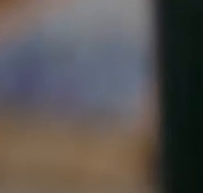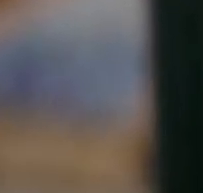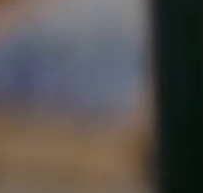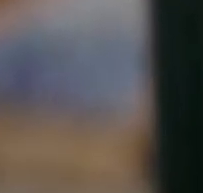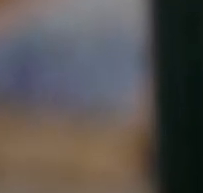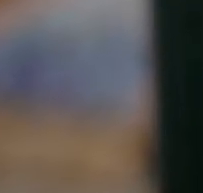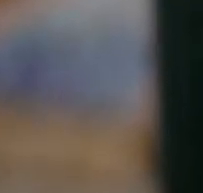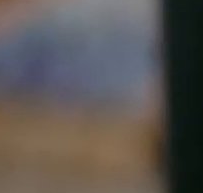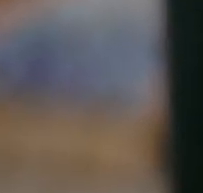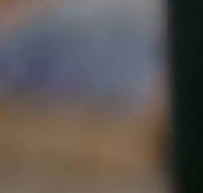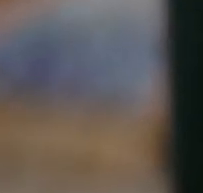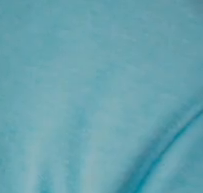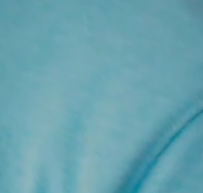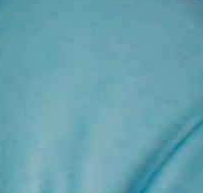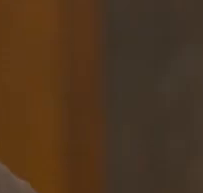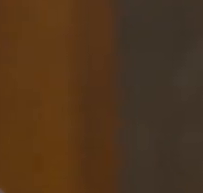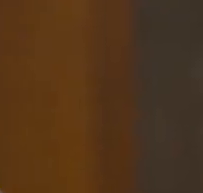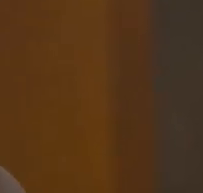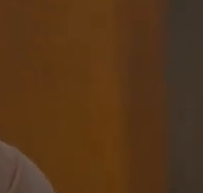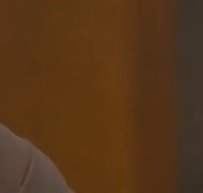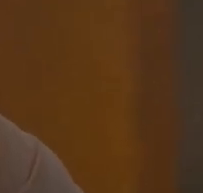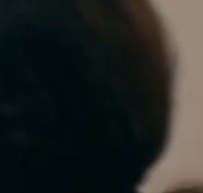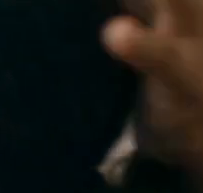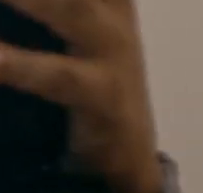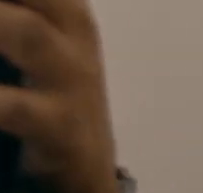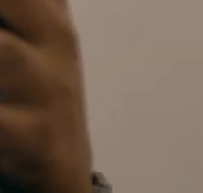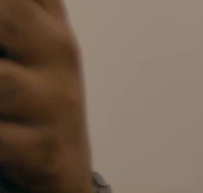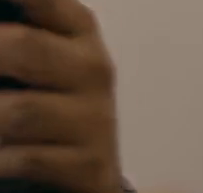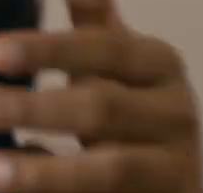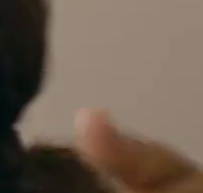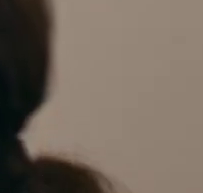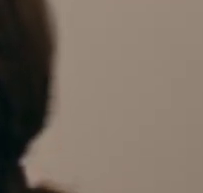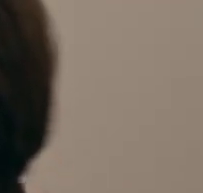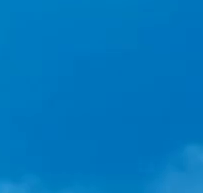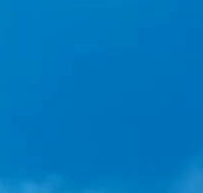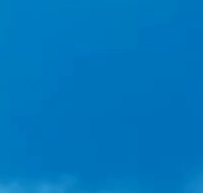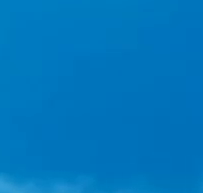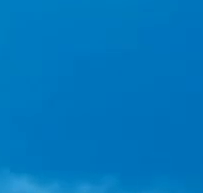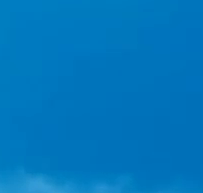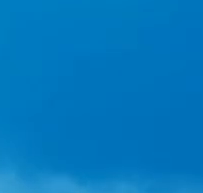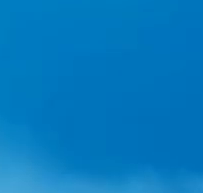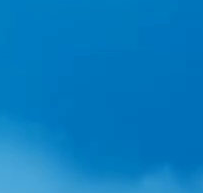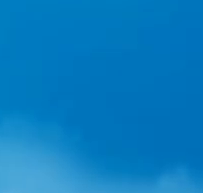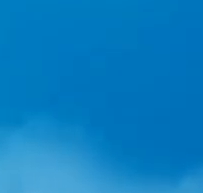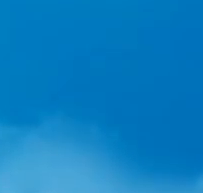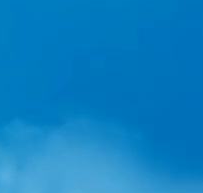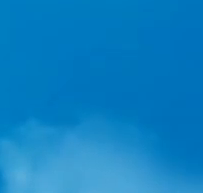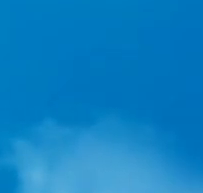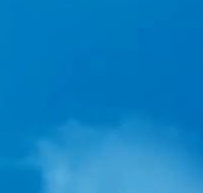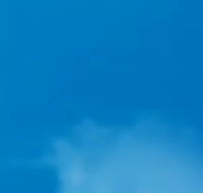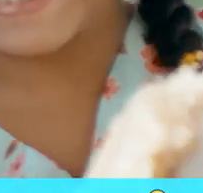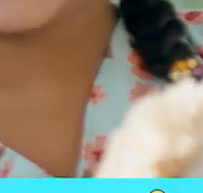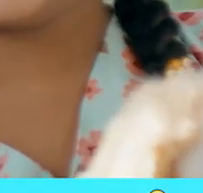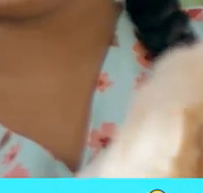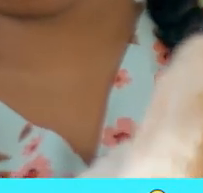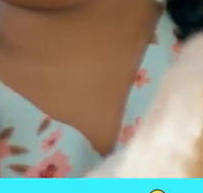තාත්තා රට රස්සාවට යන්න ඕනේද? ඔව් පුතේ. ඇයි? පුතාට සතුටින් ඉන්න ඕනේ හින්දානේ. ජාවරම් කරුවන්ට අහුනු වෙයි වැදගත් විදිහට වැඩ